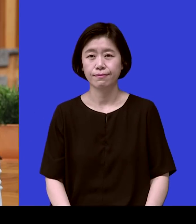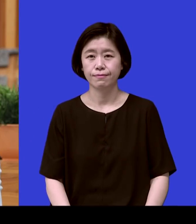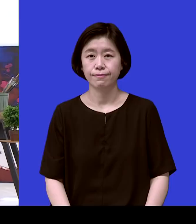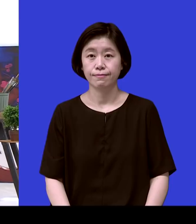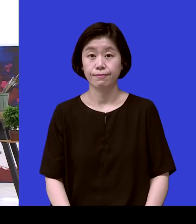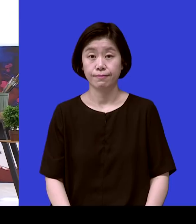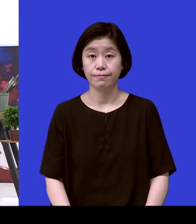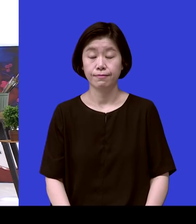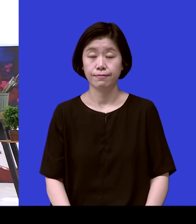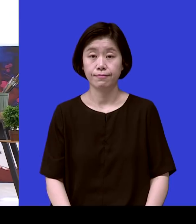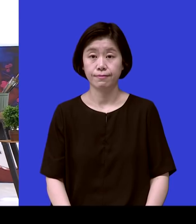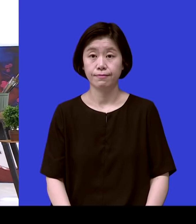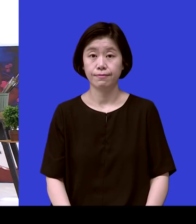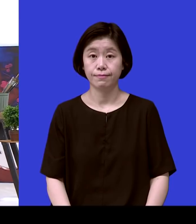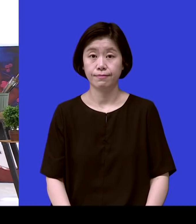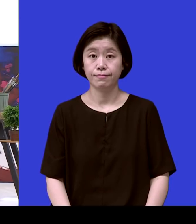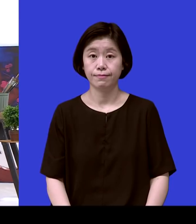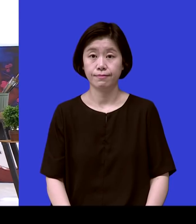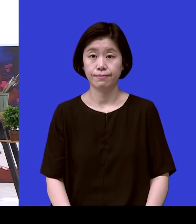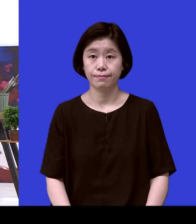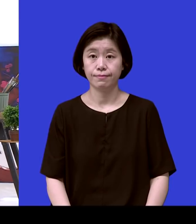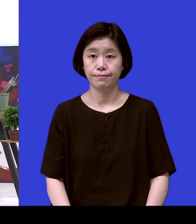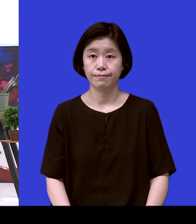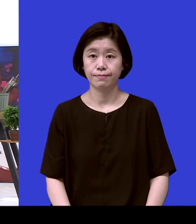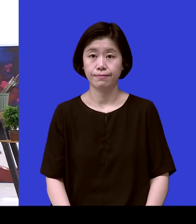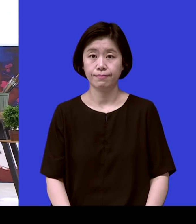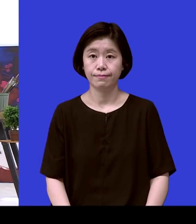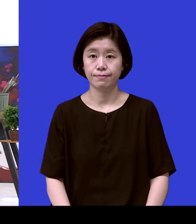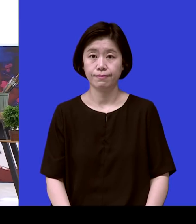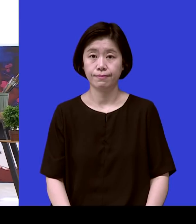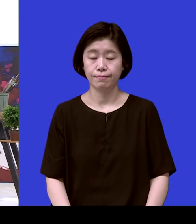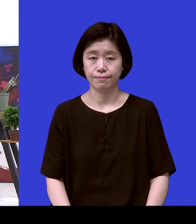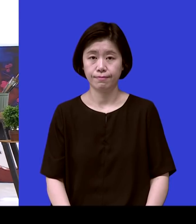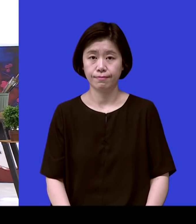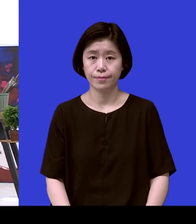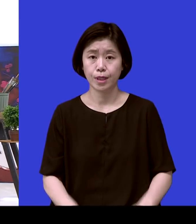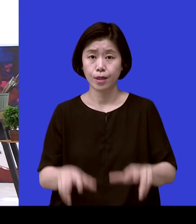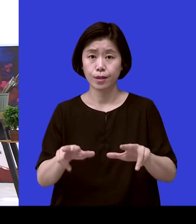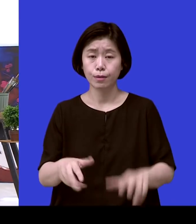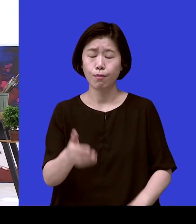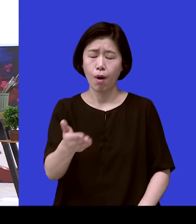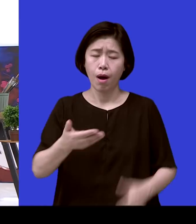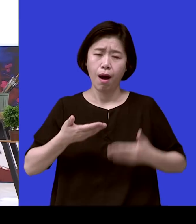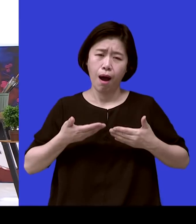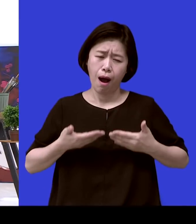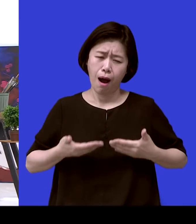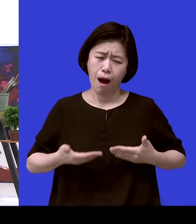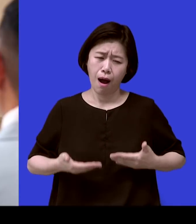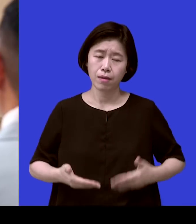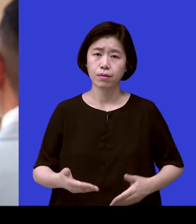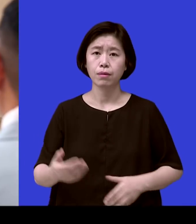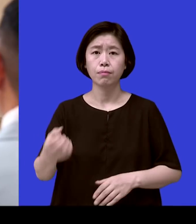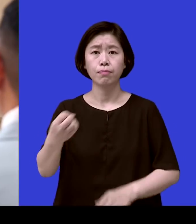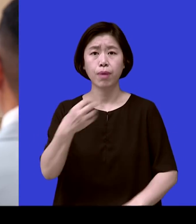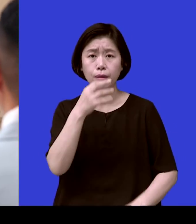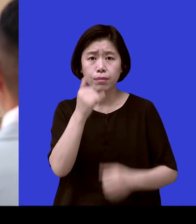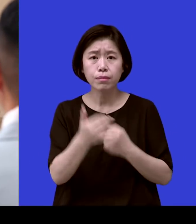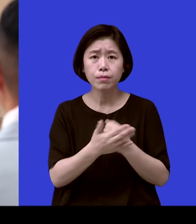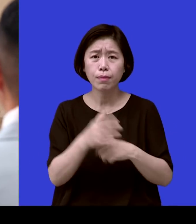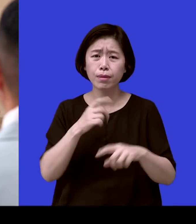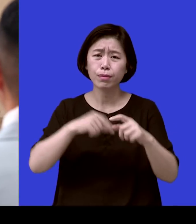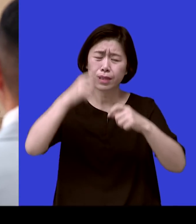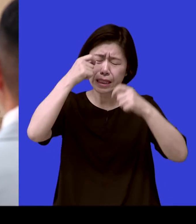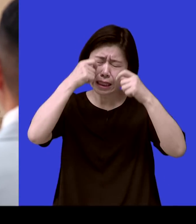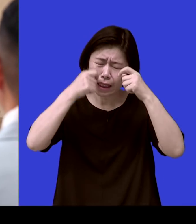아휴, 말 상상만 해도. 너무 담담하게 말씀하셔서 더 슬픈 것 같은데. 네.